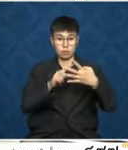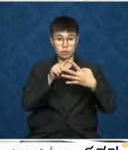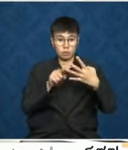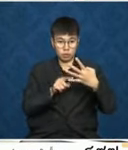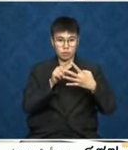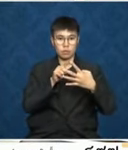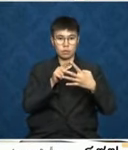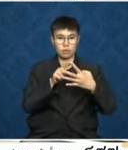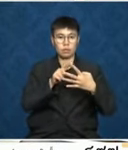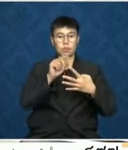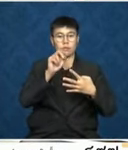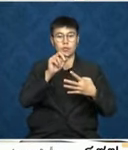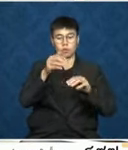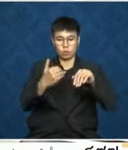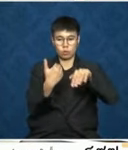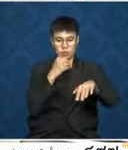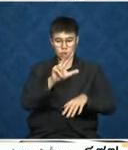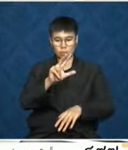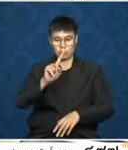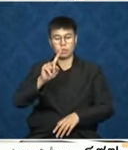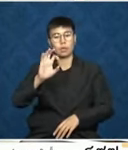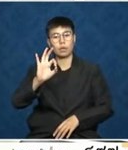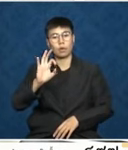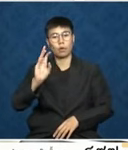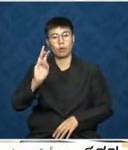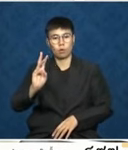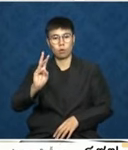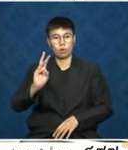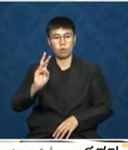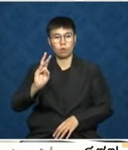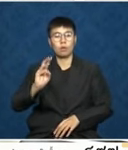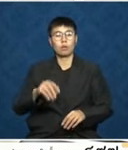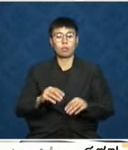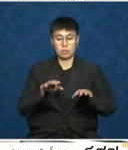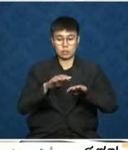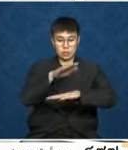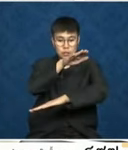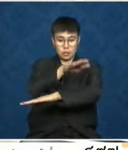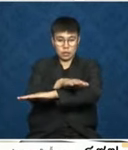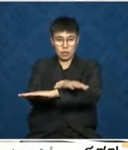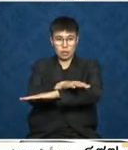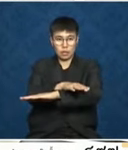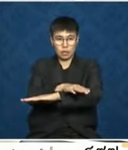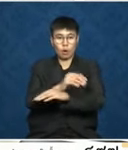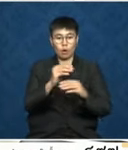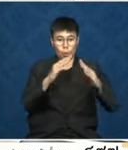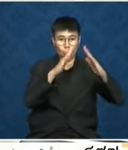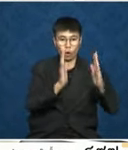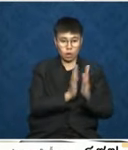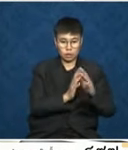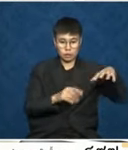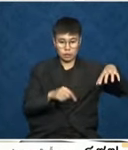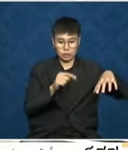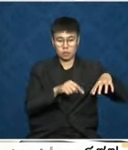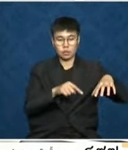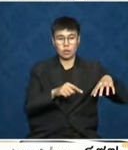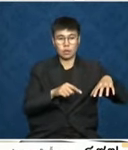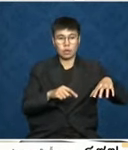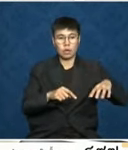ถนน 3196ช่วงหลักกิโลเมตรที่ 56บริเวณทางแยกเข้าวัดหนองเลาครับหมู่ที่ 5ตำบลเขา